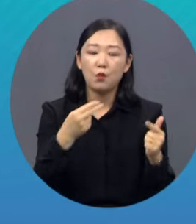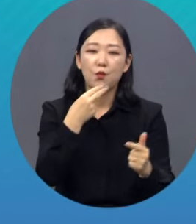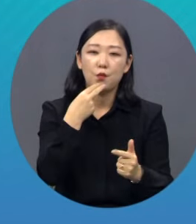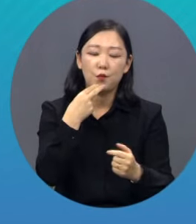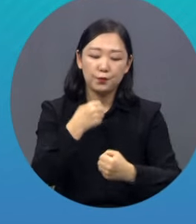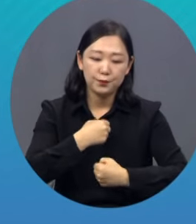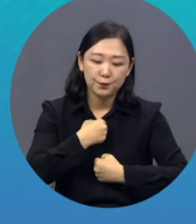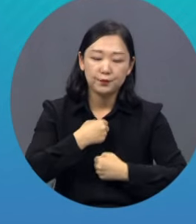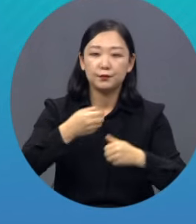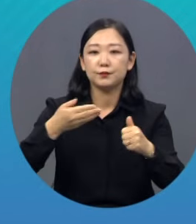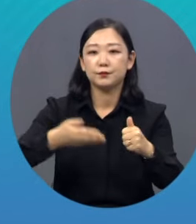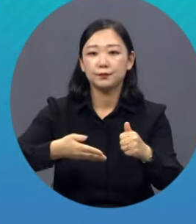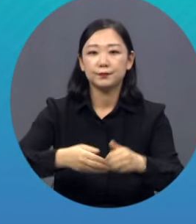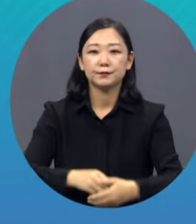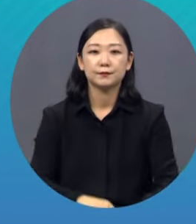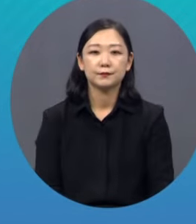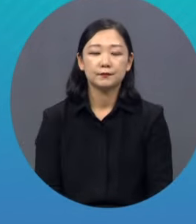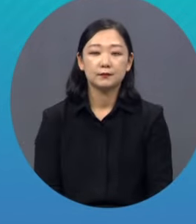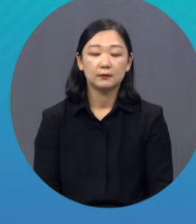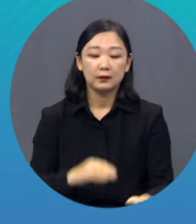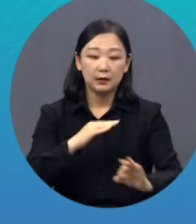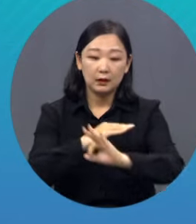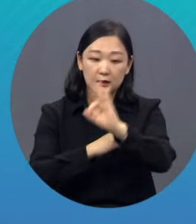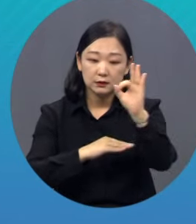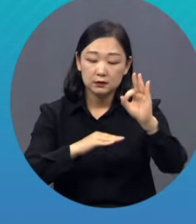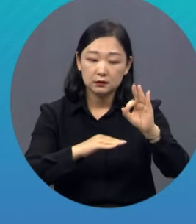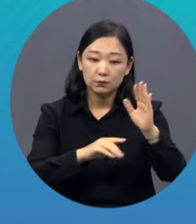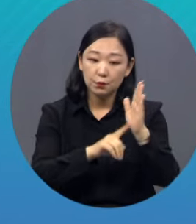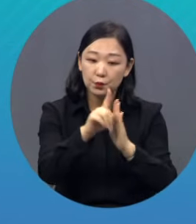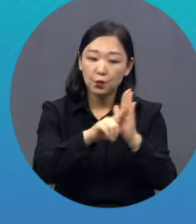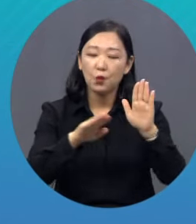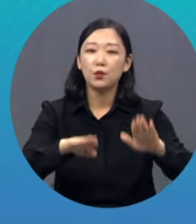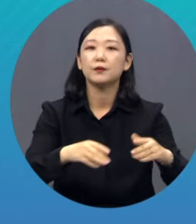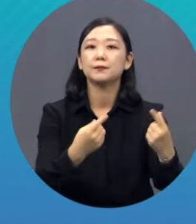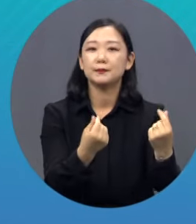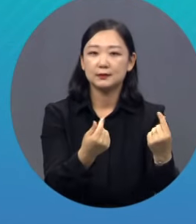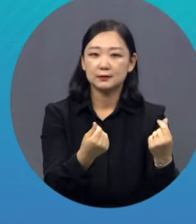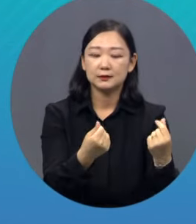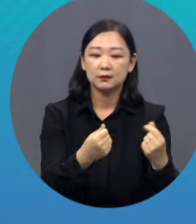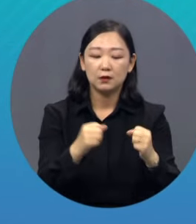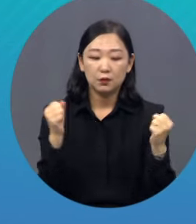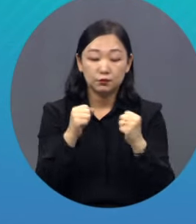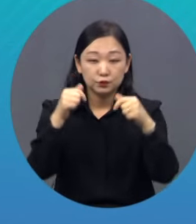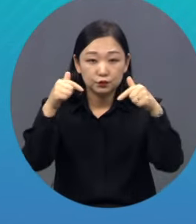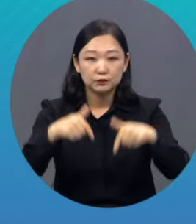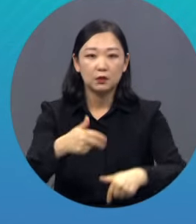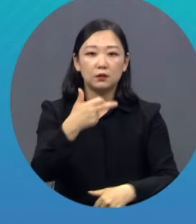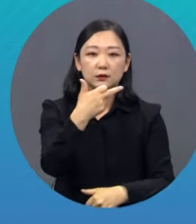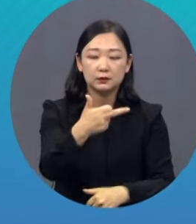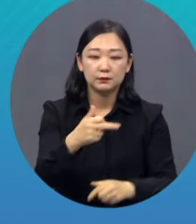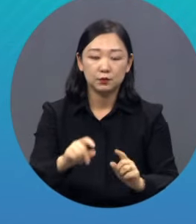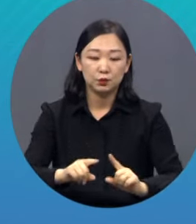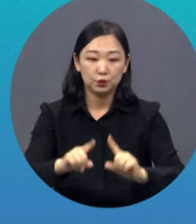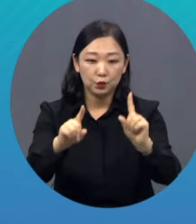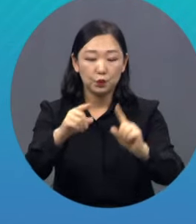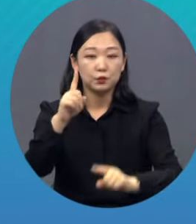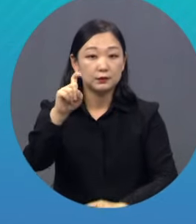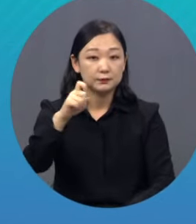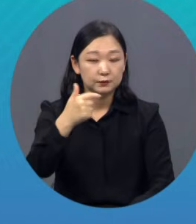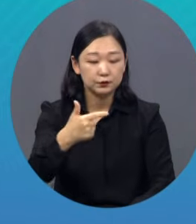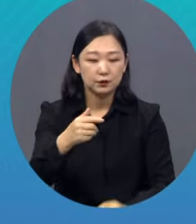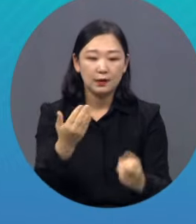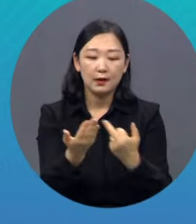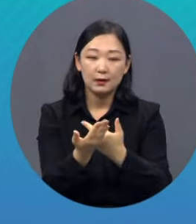자세한 내일 지역별 기운 보시면 아침 기온은 오늘과 비슷하게 시작할 텐데요 북부와 서부 지역 17도 동부 지역 16도